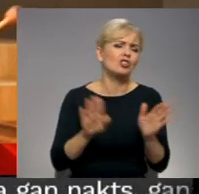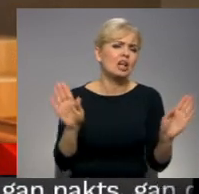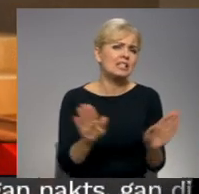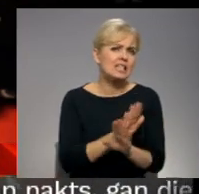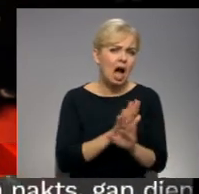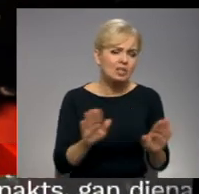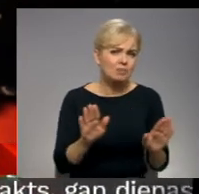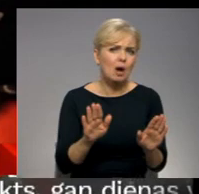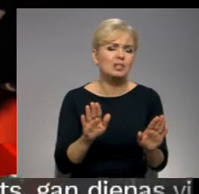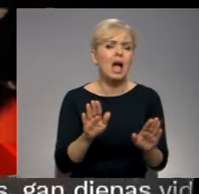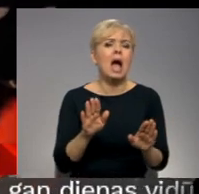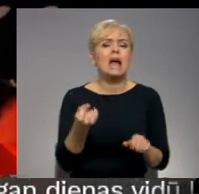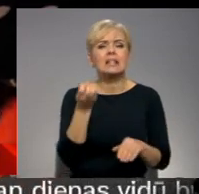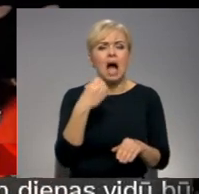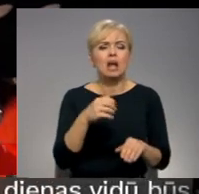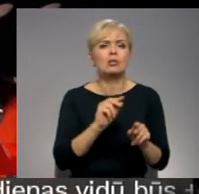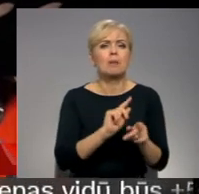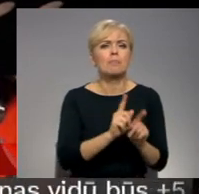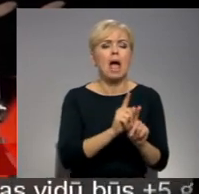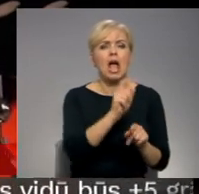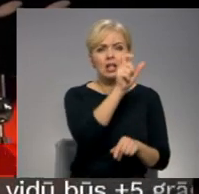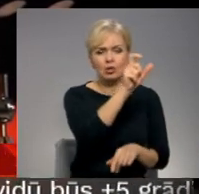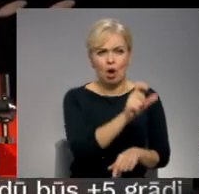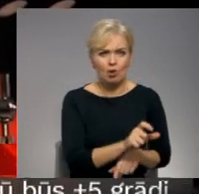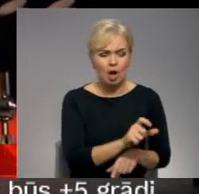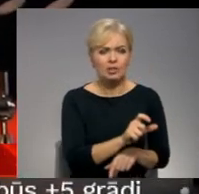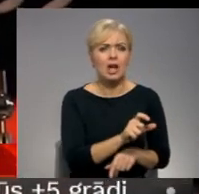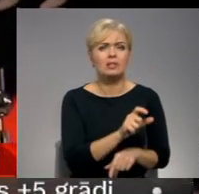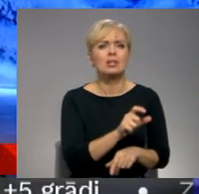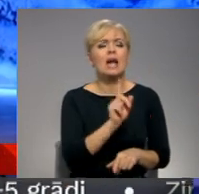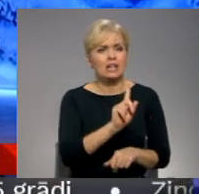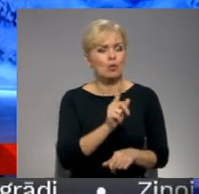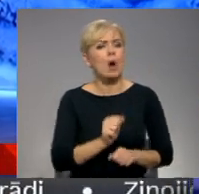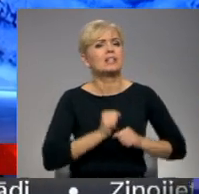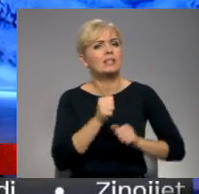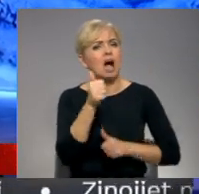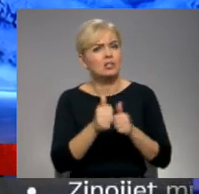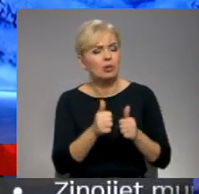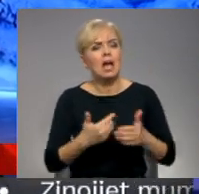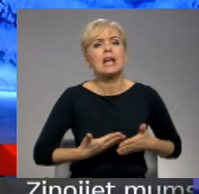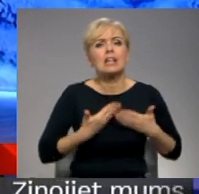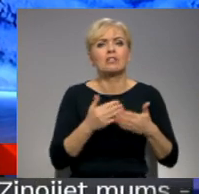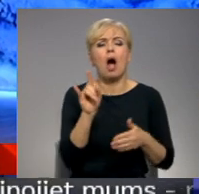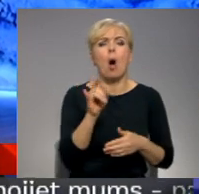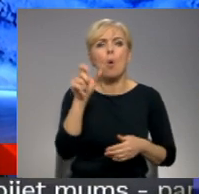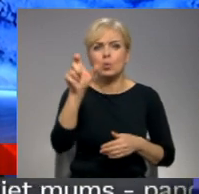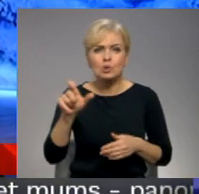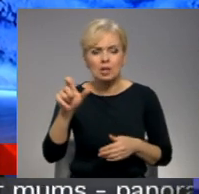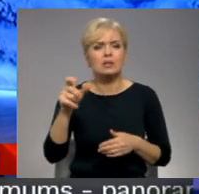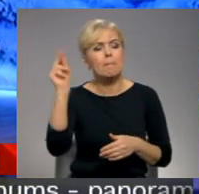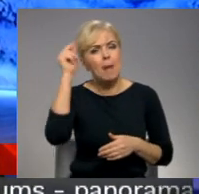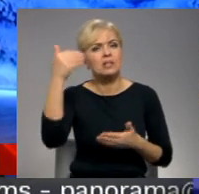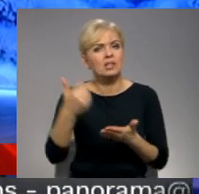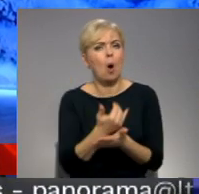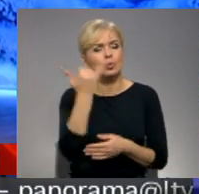dziesmiņas, kā dzīs dārziņas skolas pedagoģi, viņi nesot atbraukuši sacensties, bet gan iedvesmot auciniekus smelties jaunas idejas un